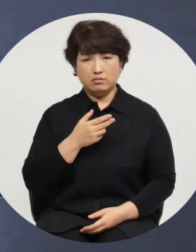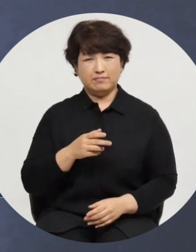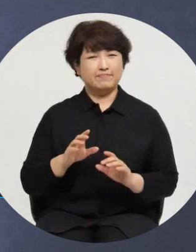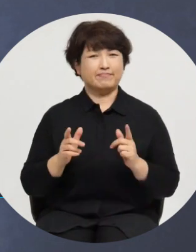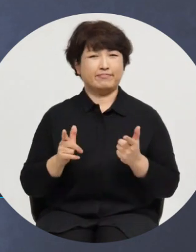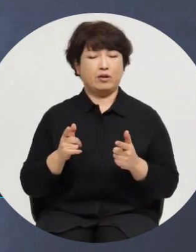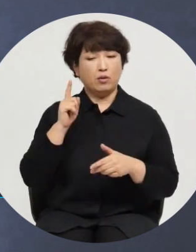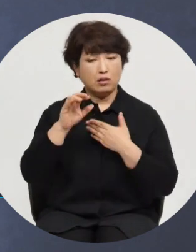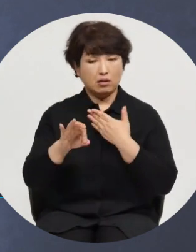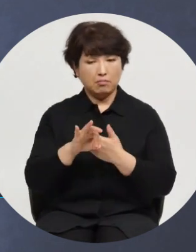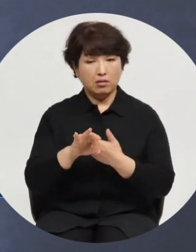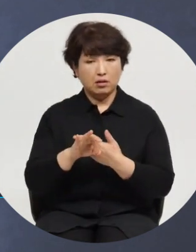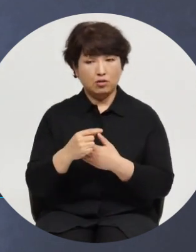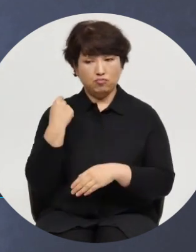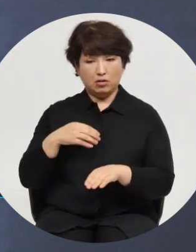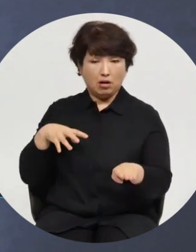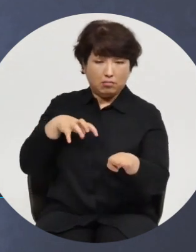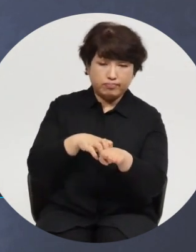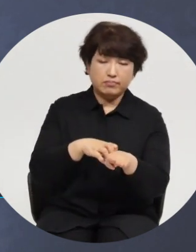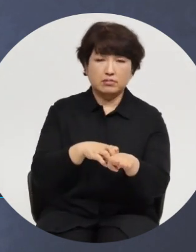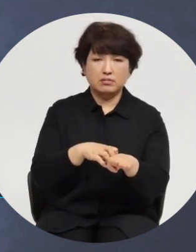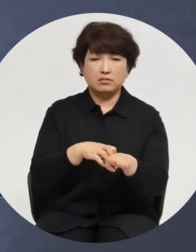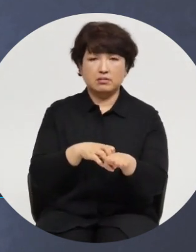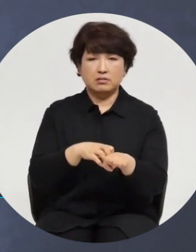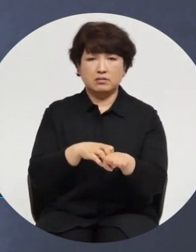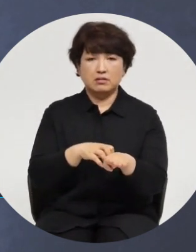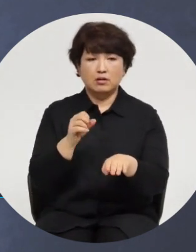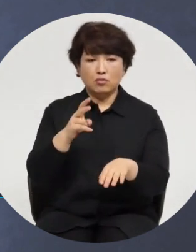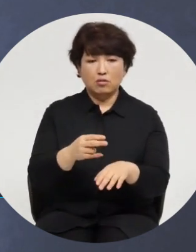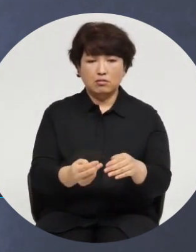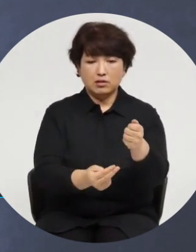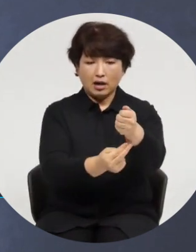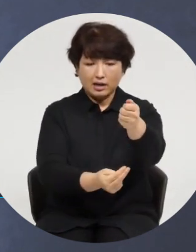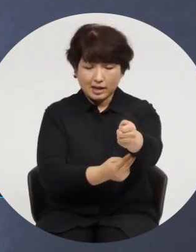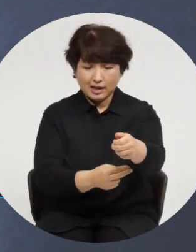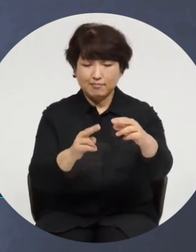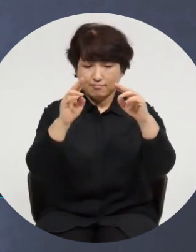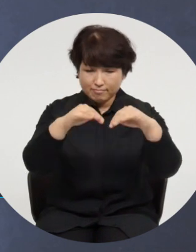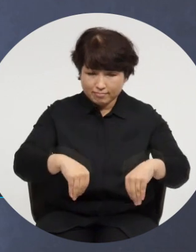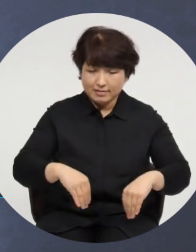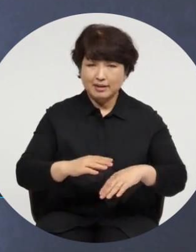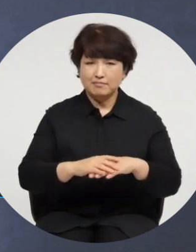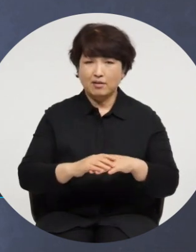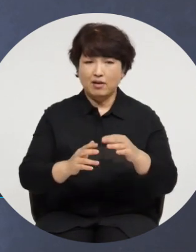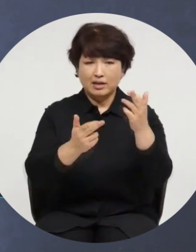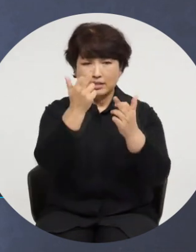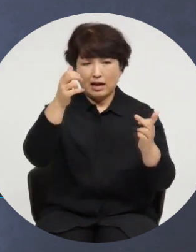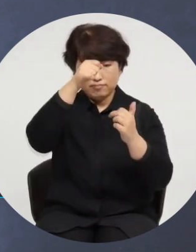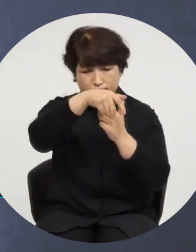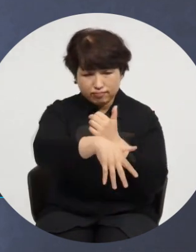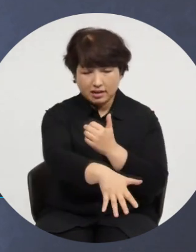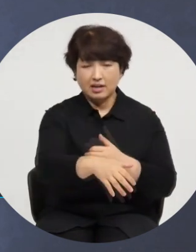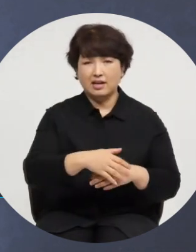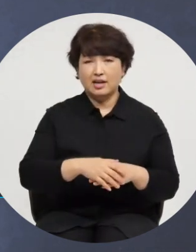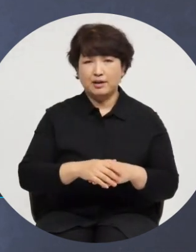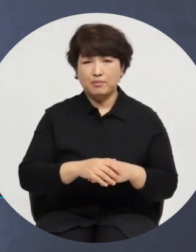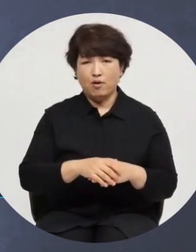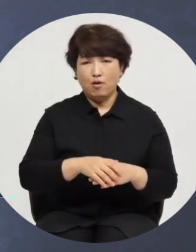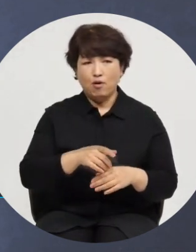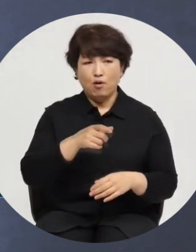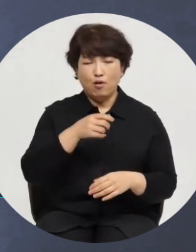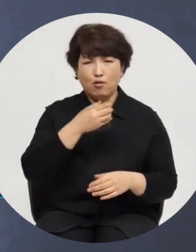사고 안 난다 1 말할 순 없어요 왜냐면 다른 사례 와서 밥 어리니까 가다가 다리가 갑자기 끊어지거나